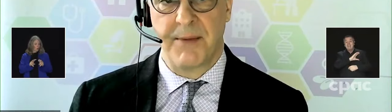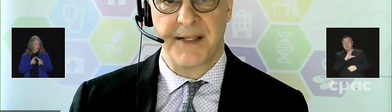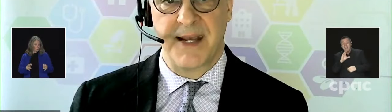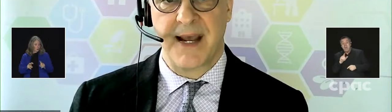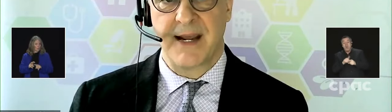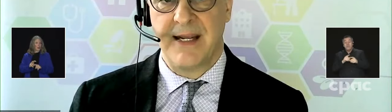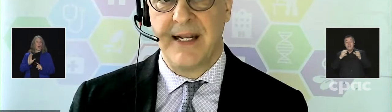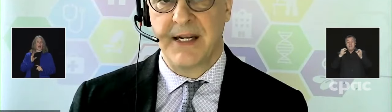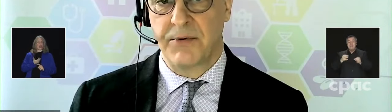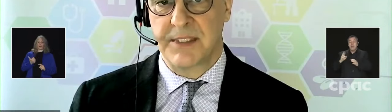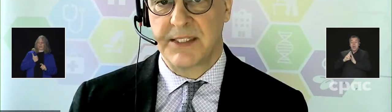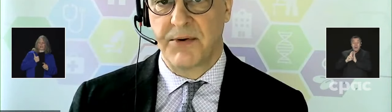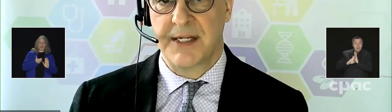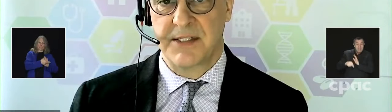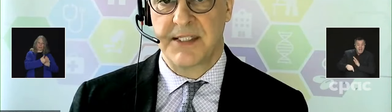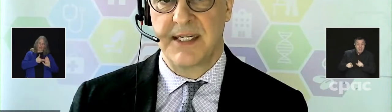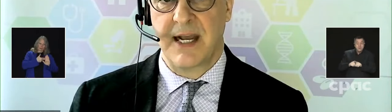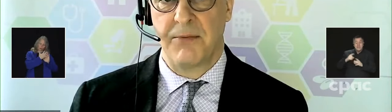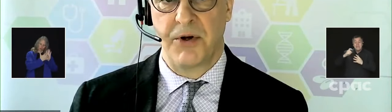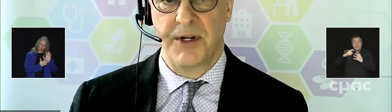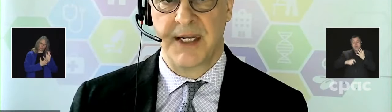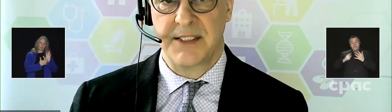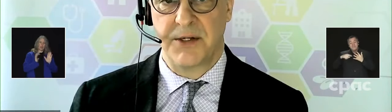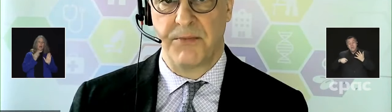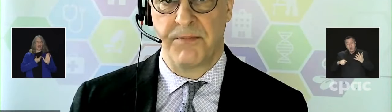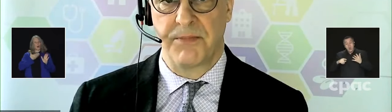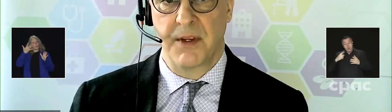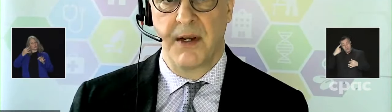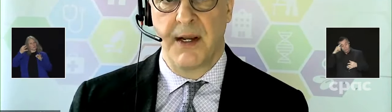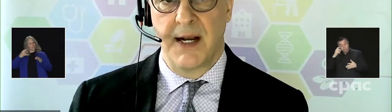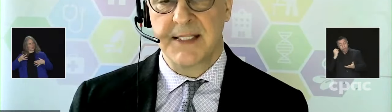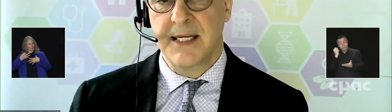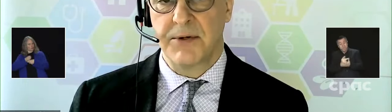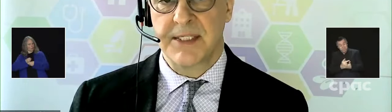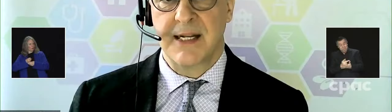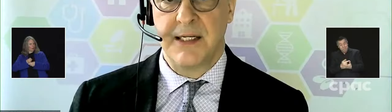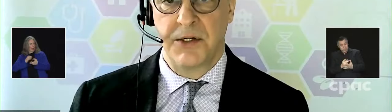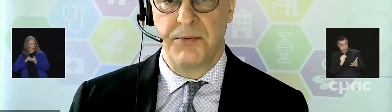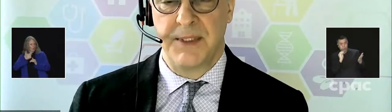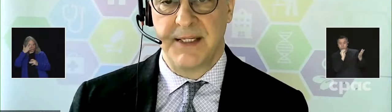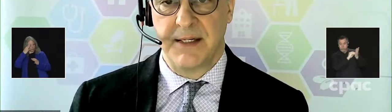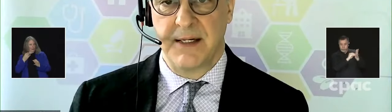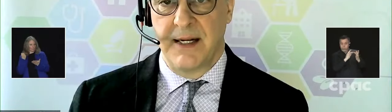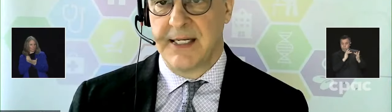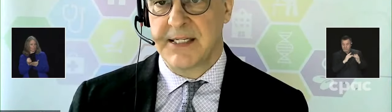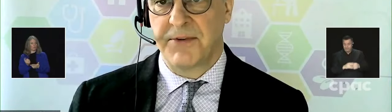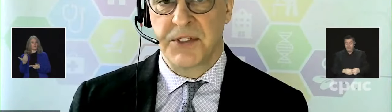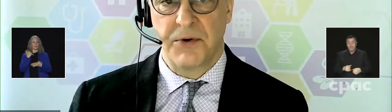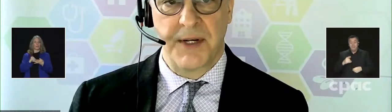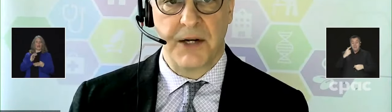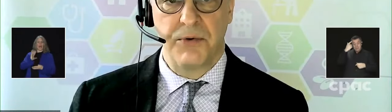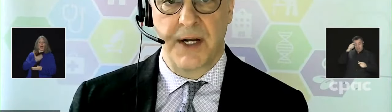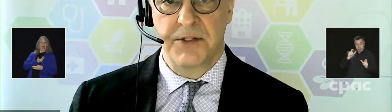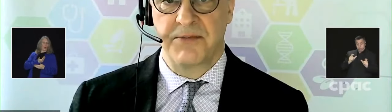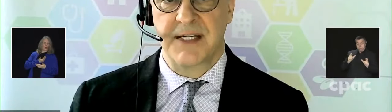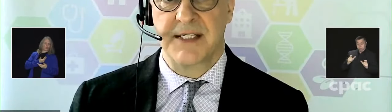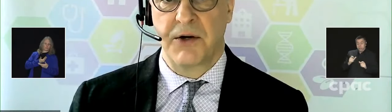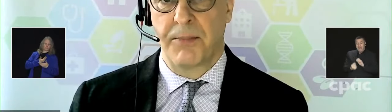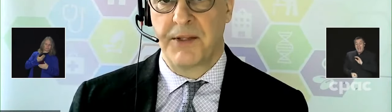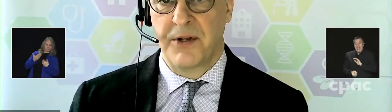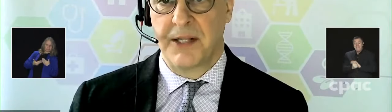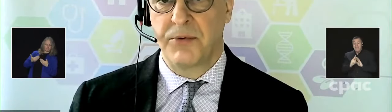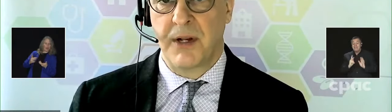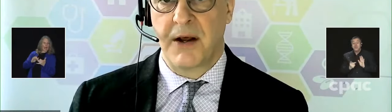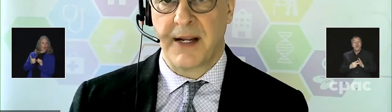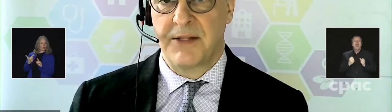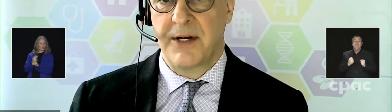décisions réglementaires et les conditions associées à l'homologation. En ce qui concerne l'innocuité, les effets secondaires courants du vaccin